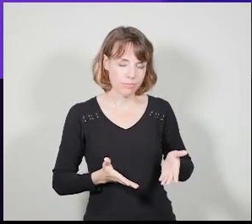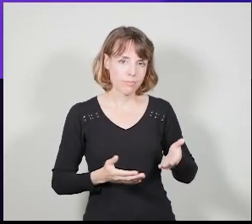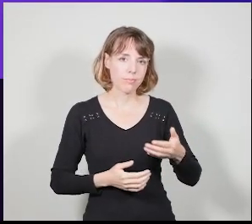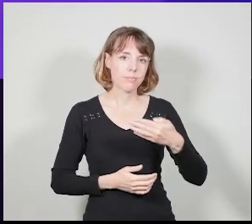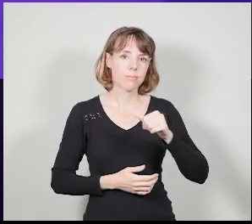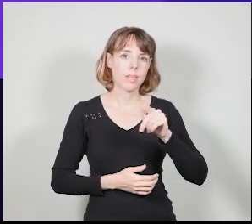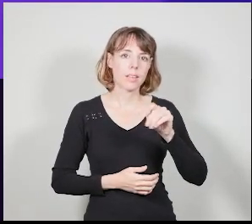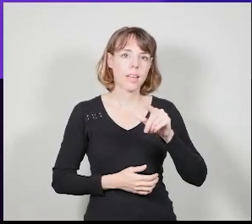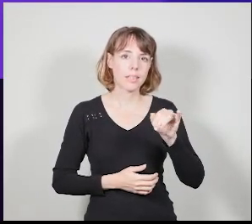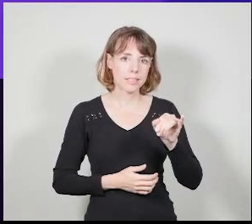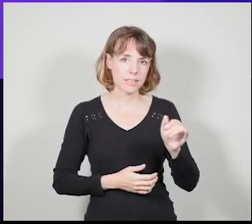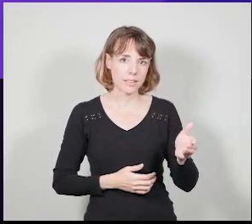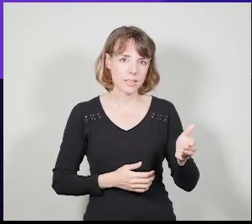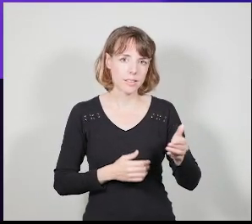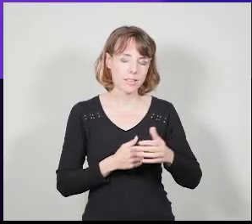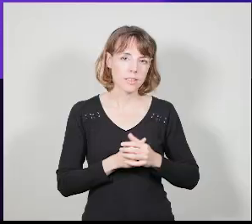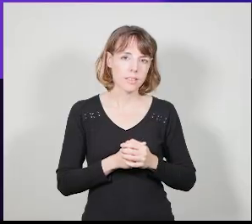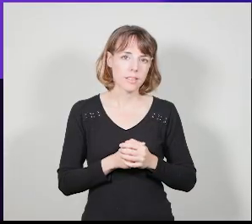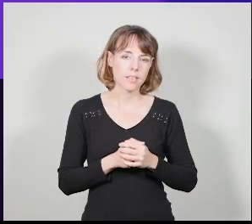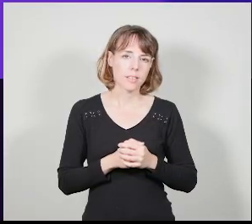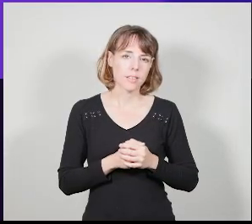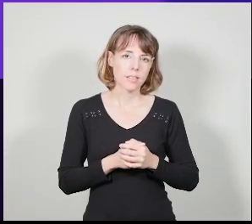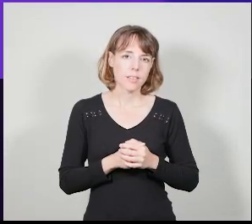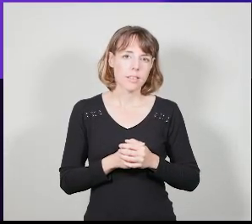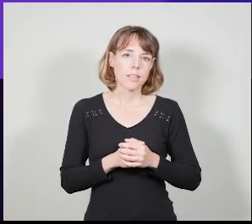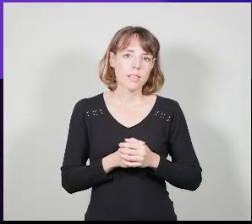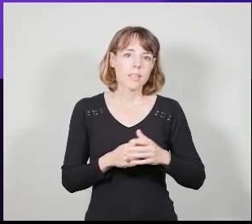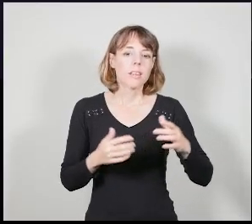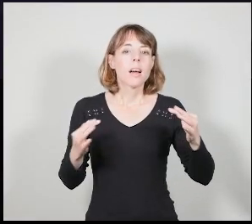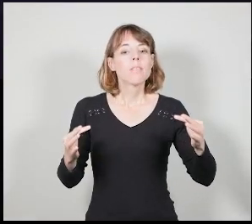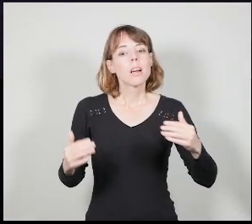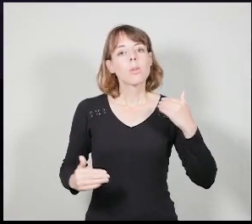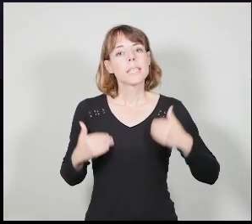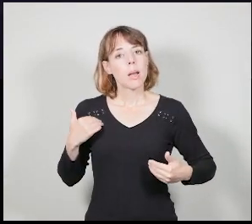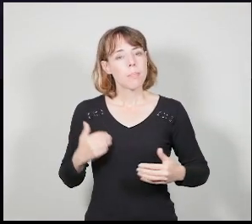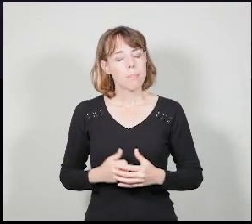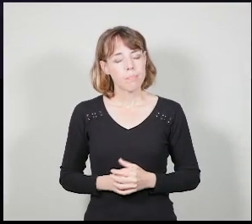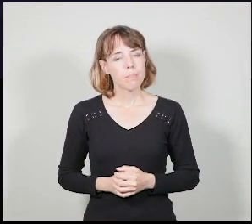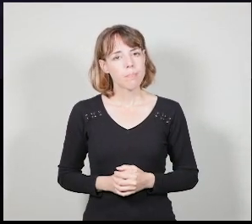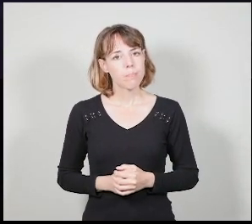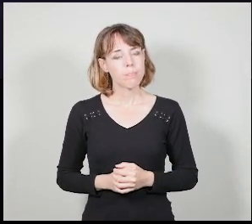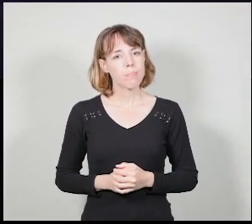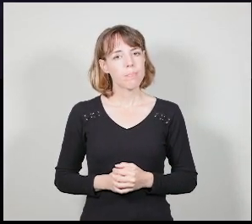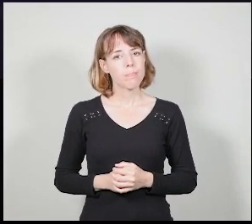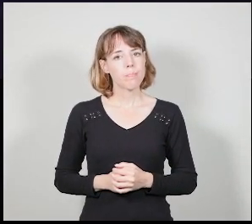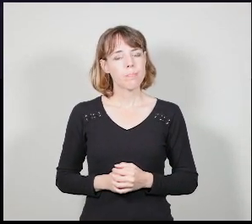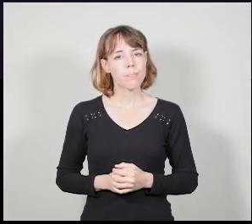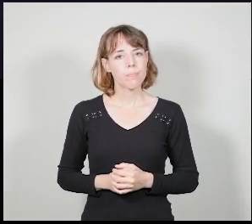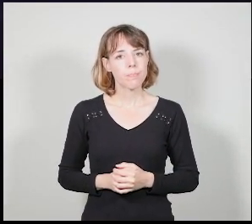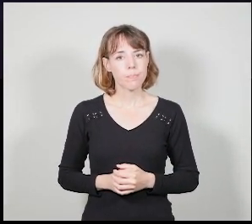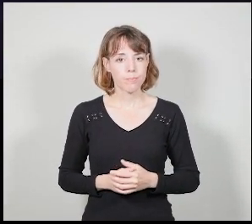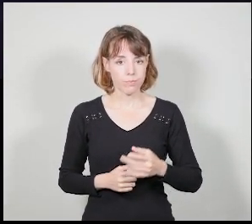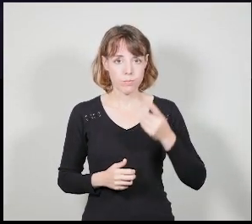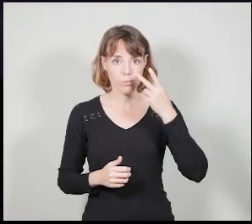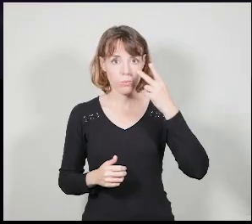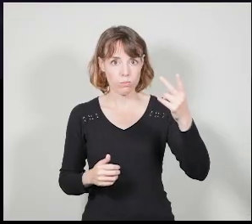du champ du handicap, un rapport qui montre qu'il y a des enjeux d'évolution forte à poser pour les